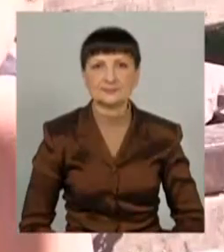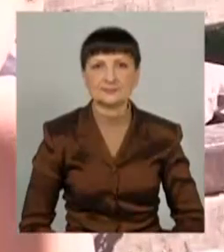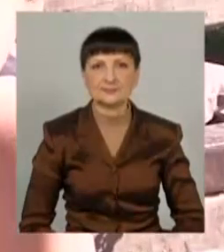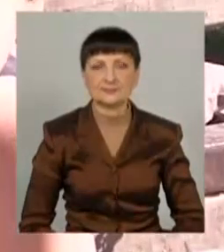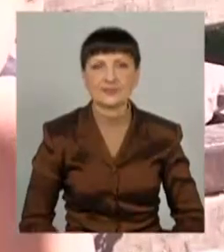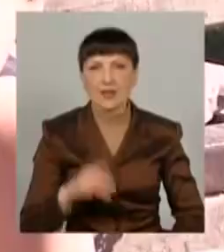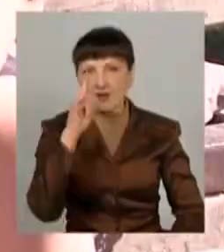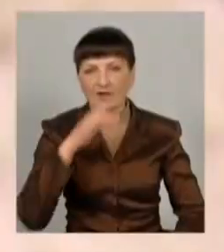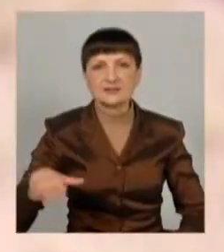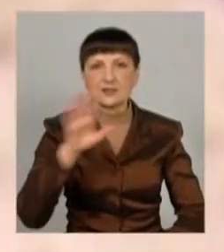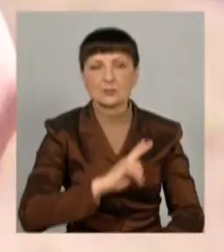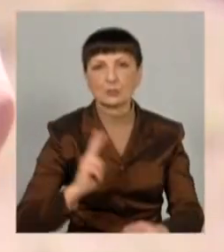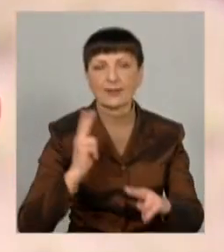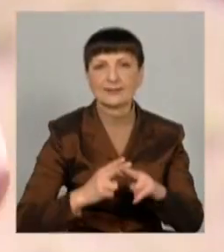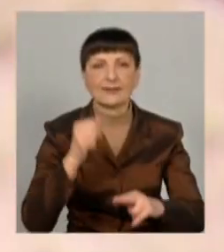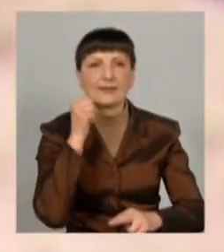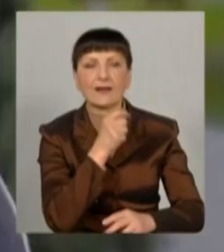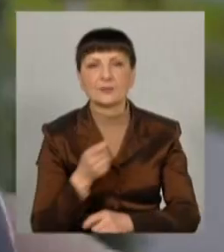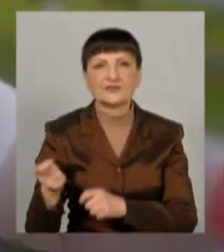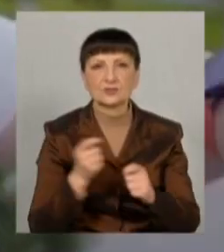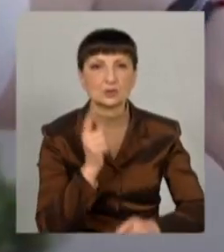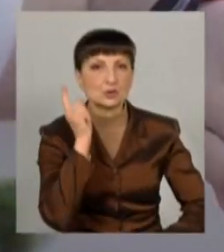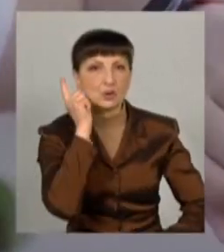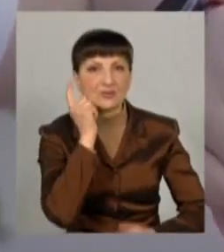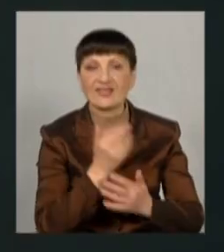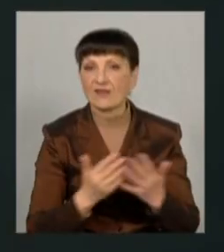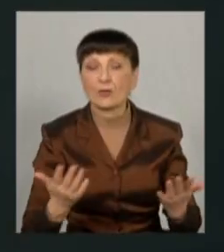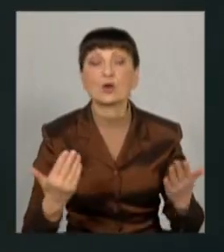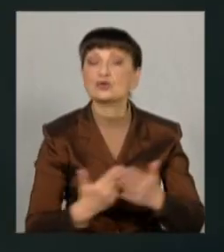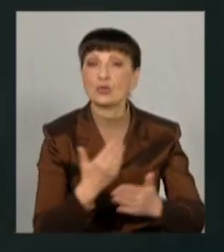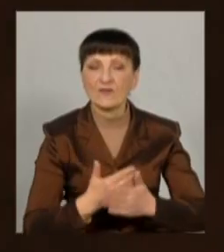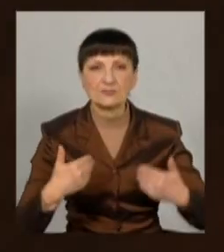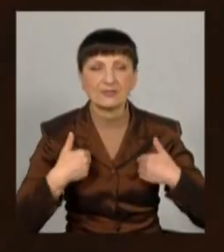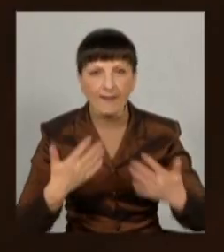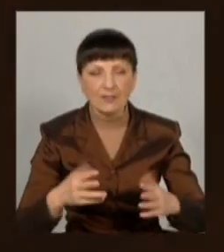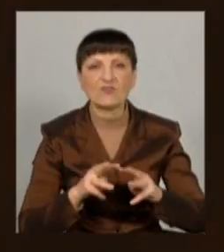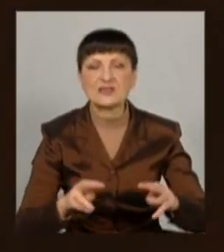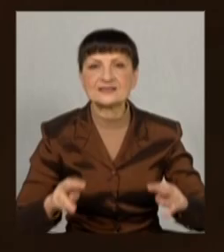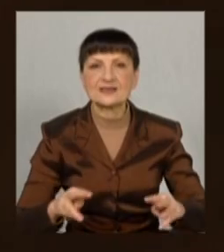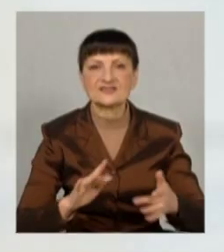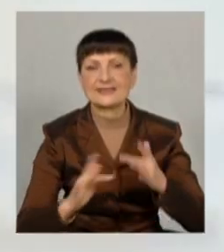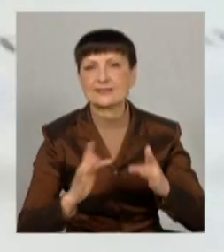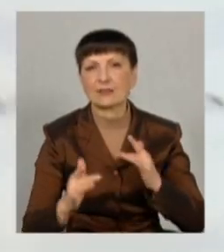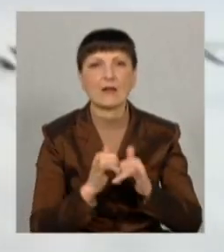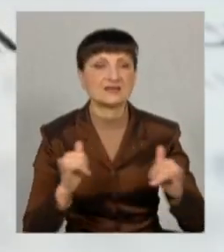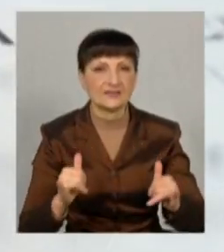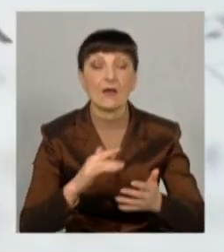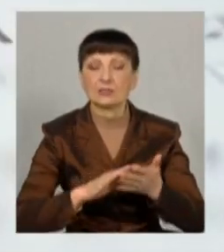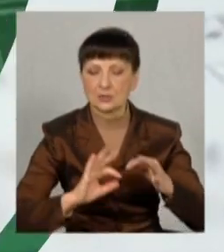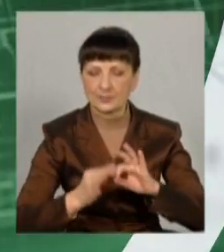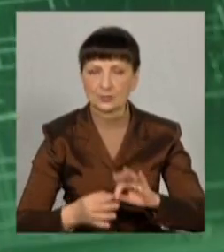В стране будут блокировать нелегально ввезенные телефоны. И какие еще новшества предлагают в Министерстве цифрового развития? Расскажем